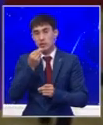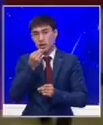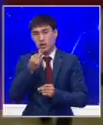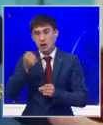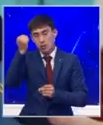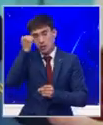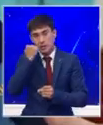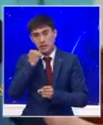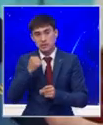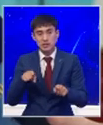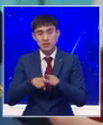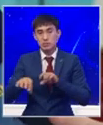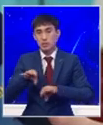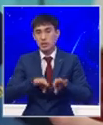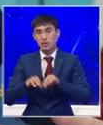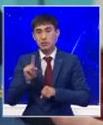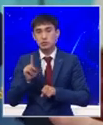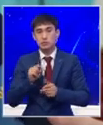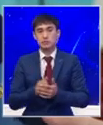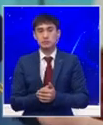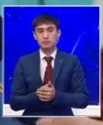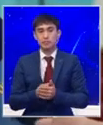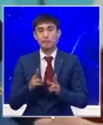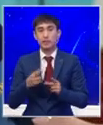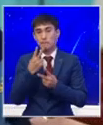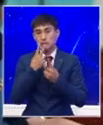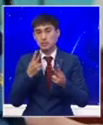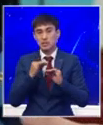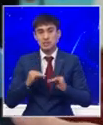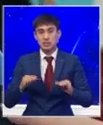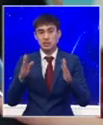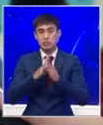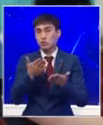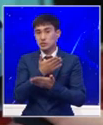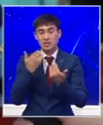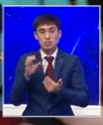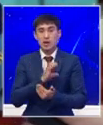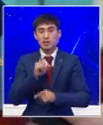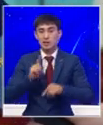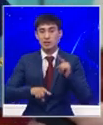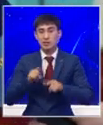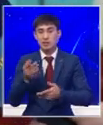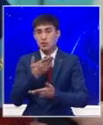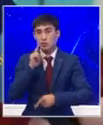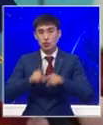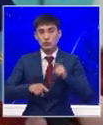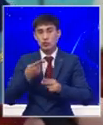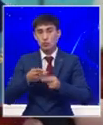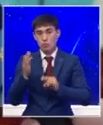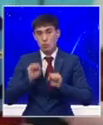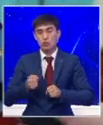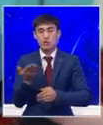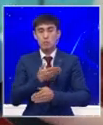благодарны за такие проекты Потому что так как мы выпускники из детских домов у нас нет богатых родителей нету родственников которые могут нам